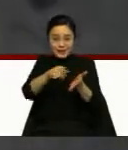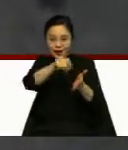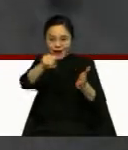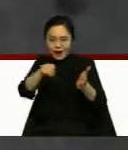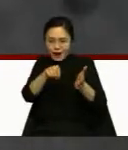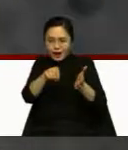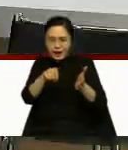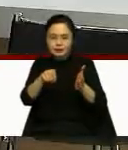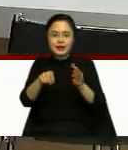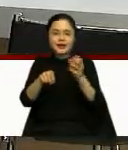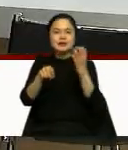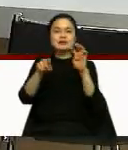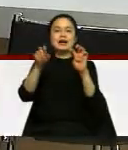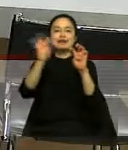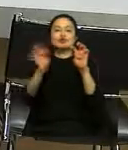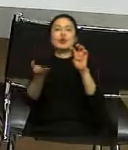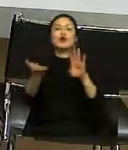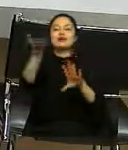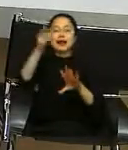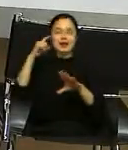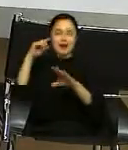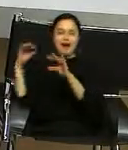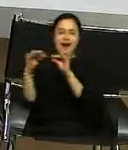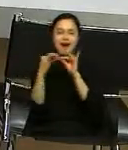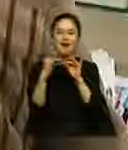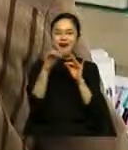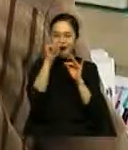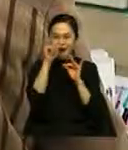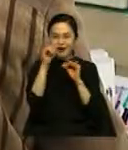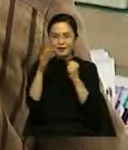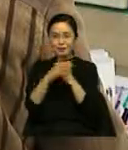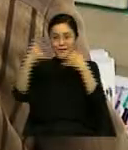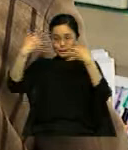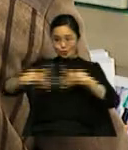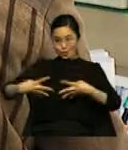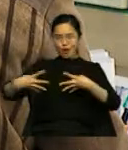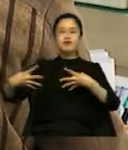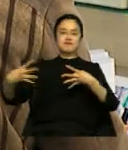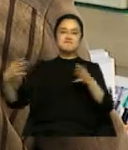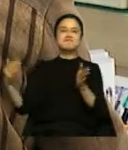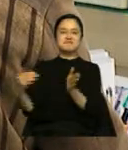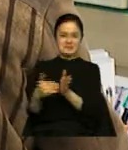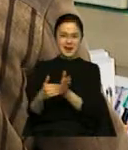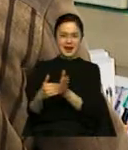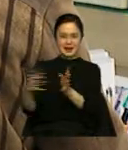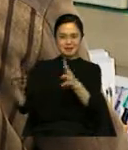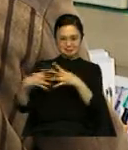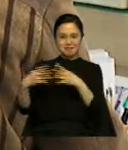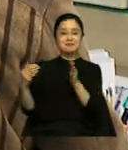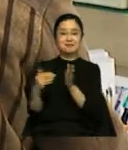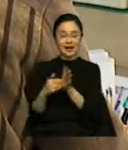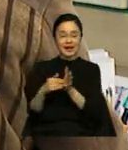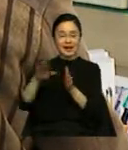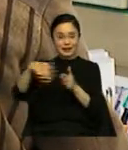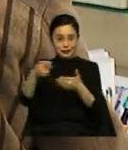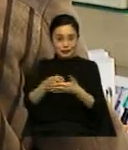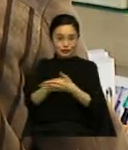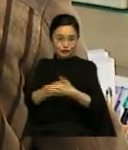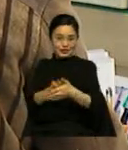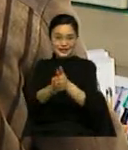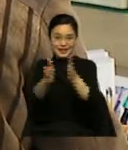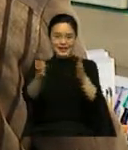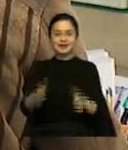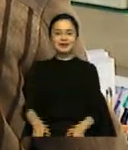등 읍승격 요건도 모두 갖춘 상태입니다. 현재 퇴계원 전 지역에서 대대적인 주민 서명 운동이